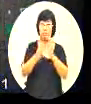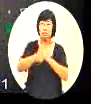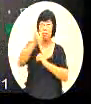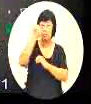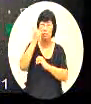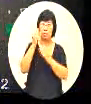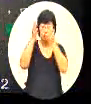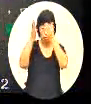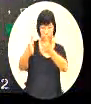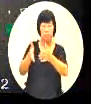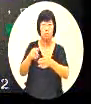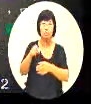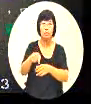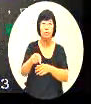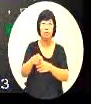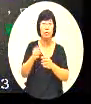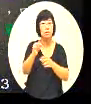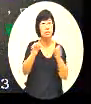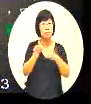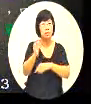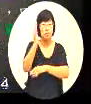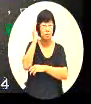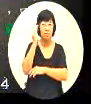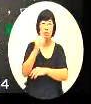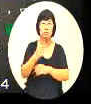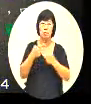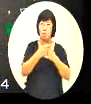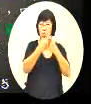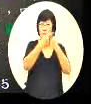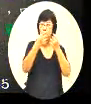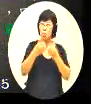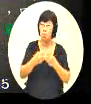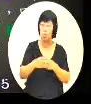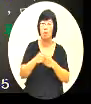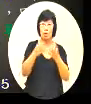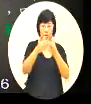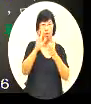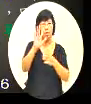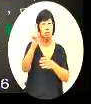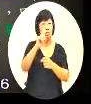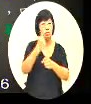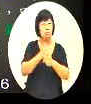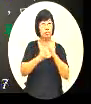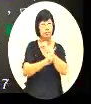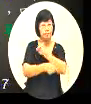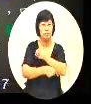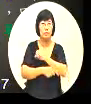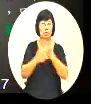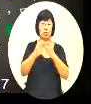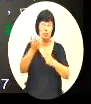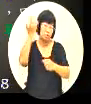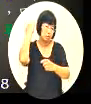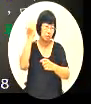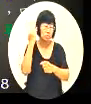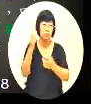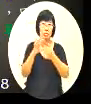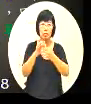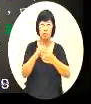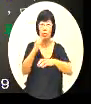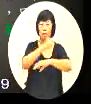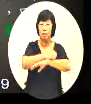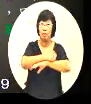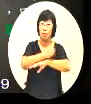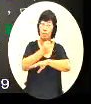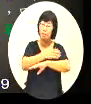这个财政正义的部分，我感觉我们应该要有这番，不是过去我们在记者会啦东